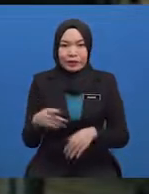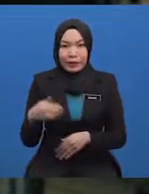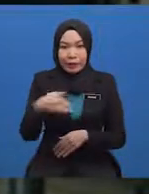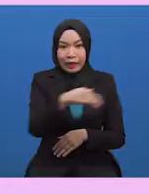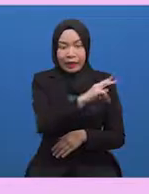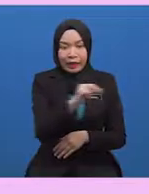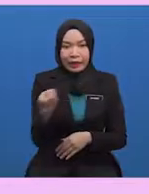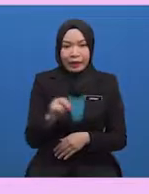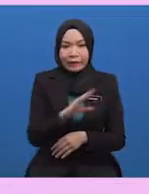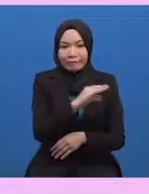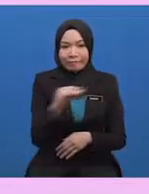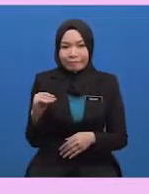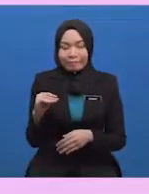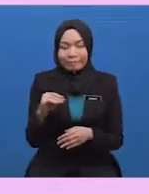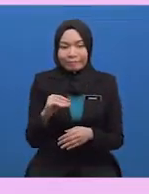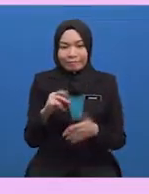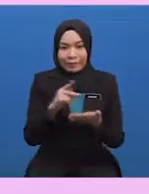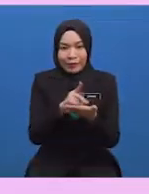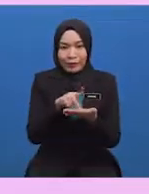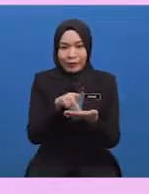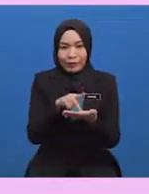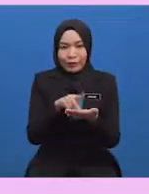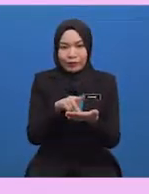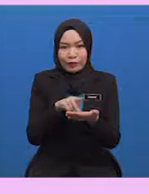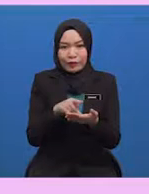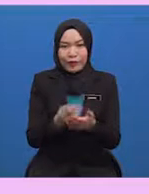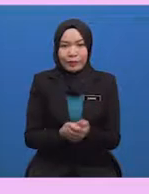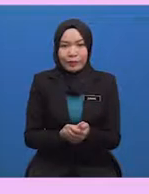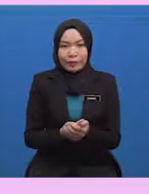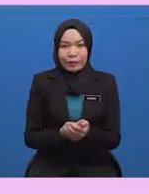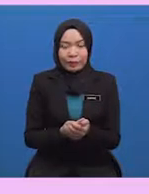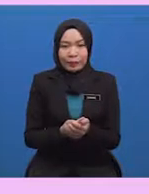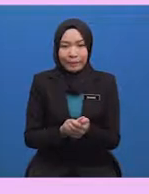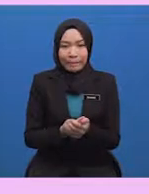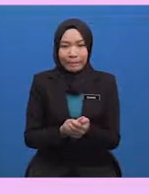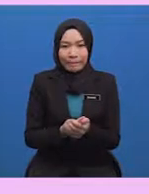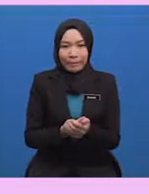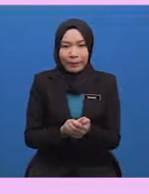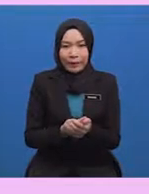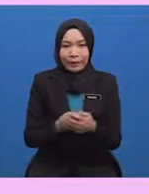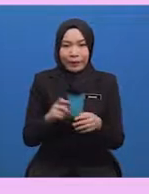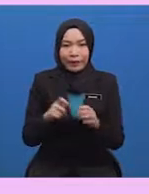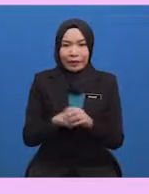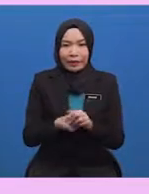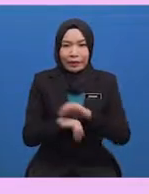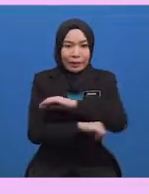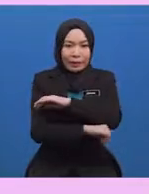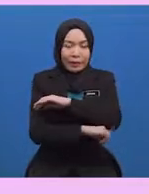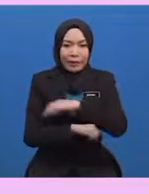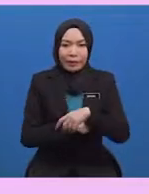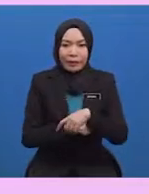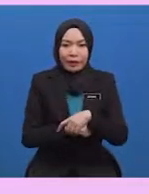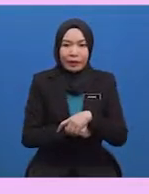penyembelihan. Strategi kedua ialah pembangunan pertanian bersepadu atau